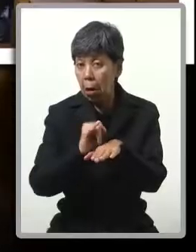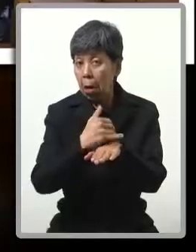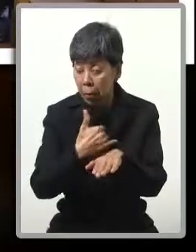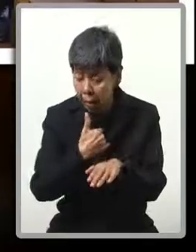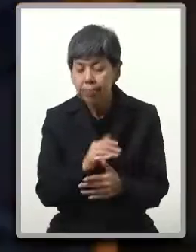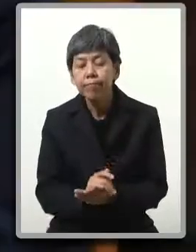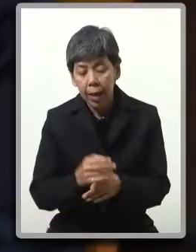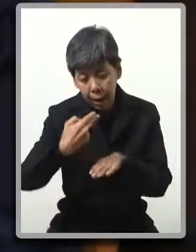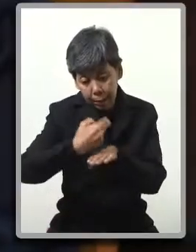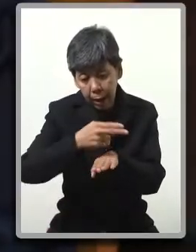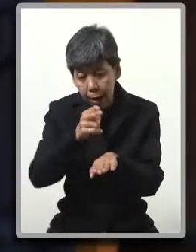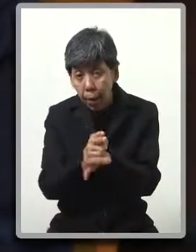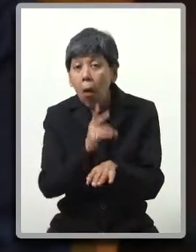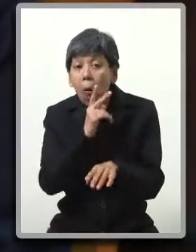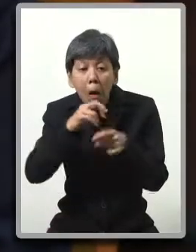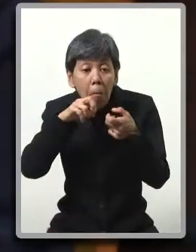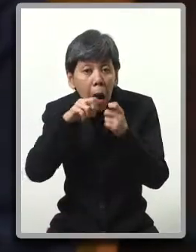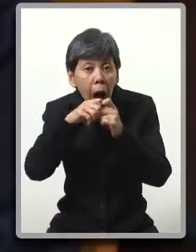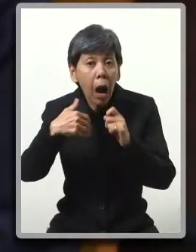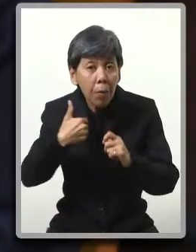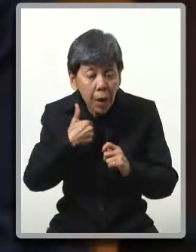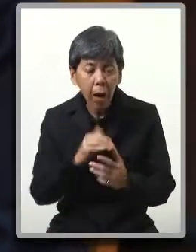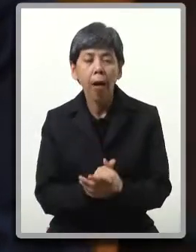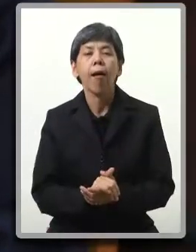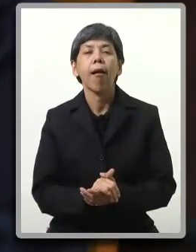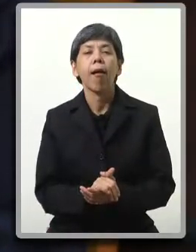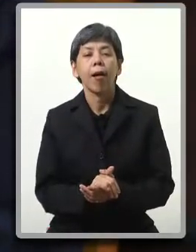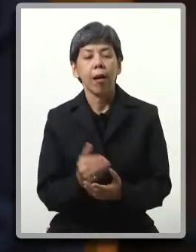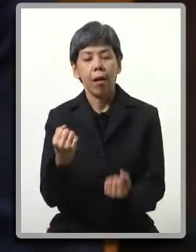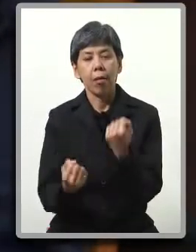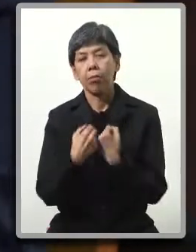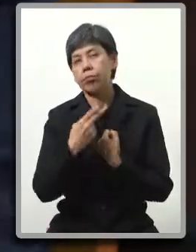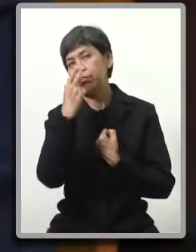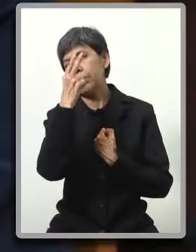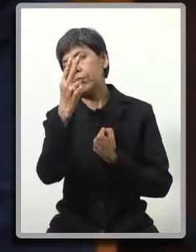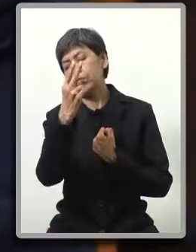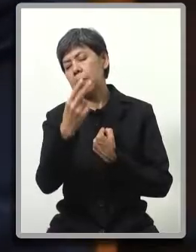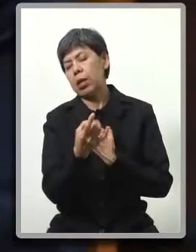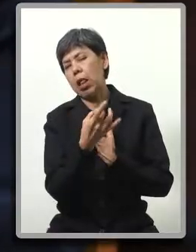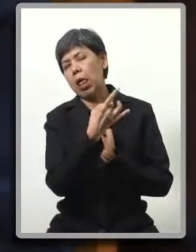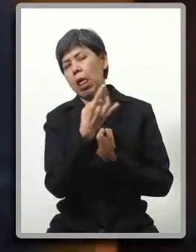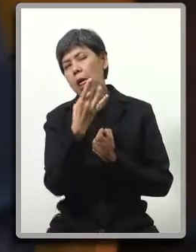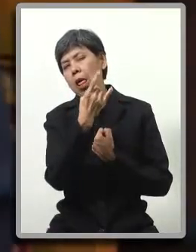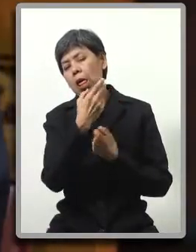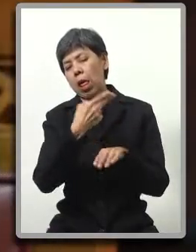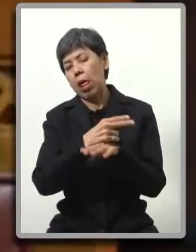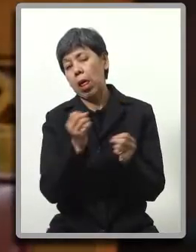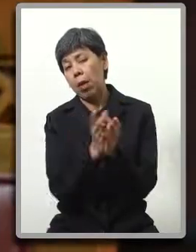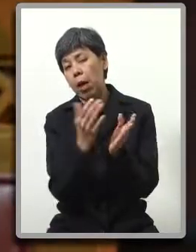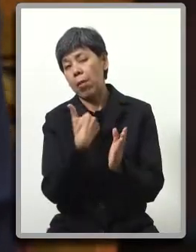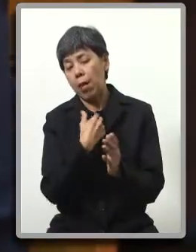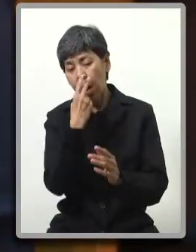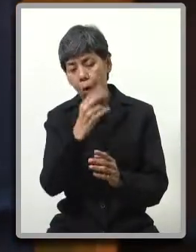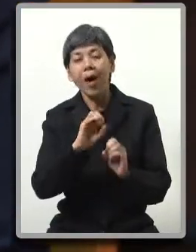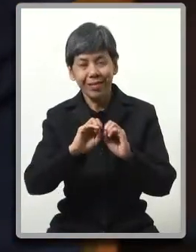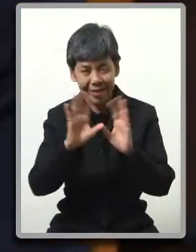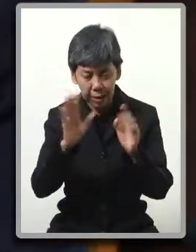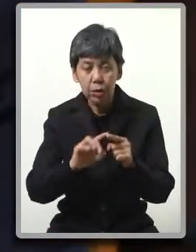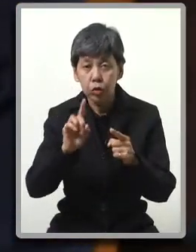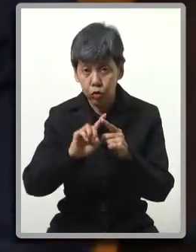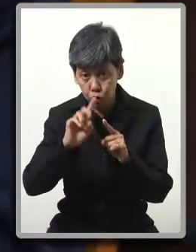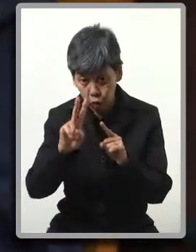ยหลังนั้นเวลาเกิดเรื่องหนึ่งอย่างน้อยคนขับมองในกล้องเห็นแล้วให้มันทำอะไรกันในกล้องจะตีกันไหมหรือจะอ